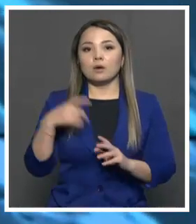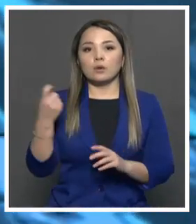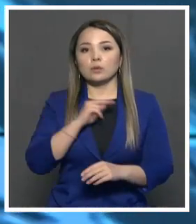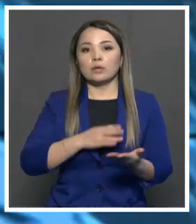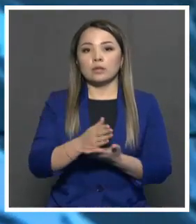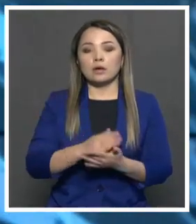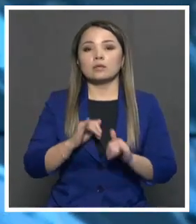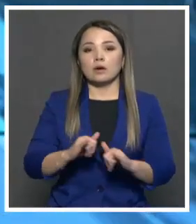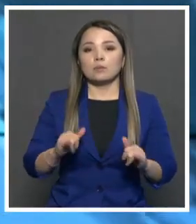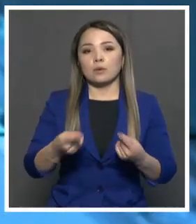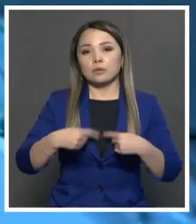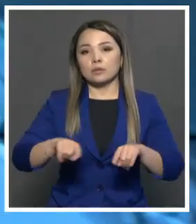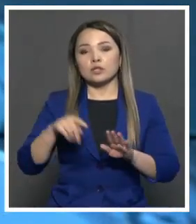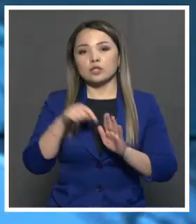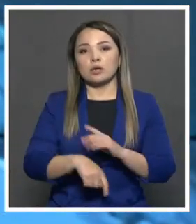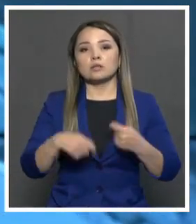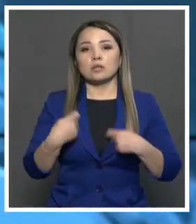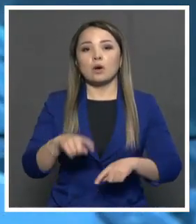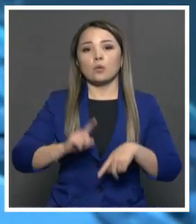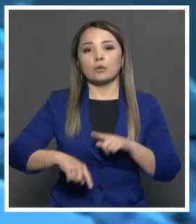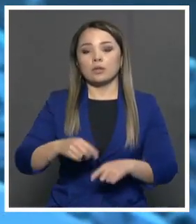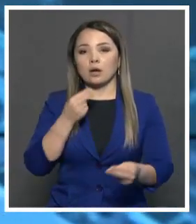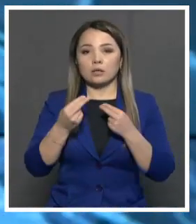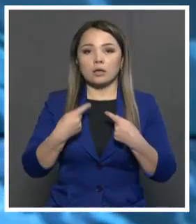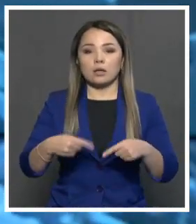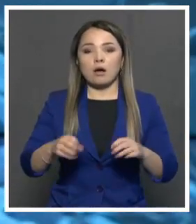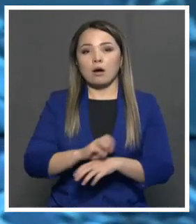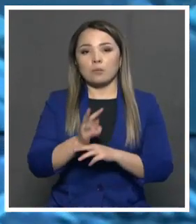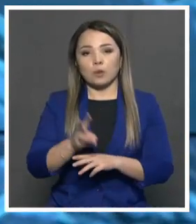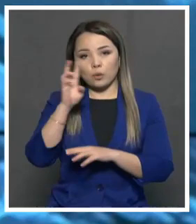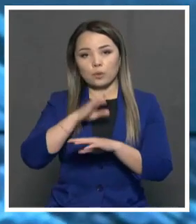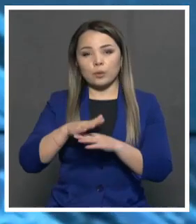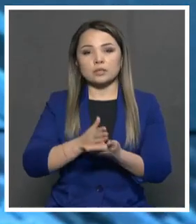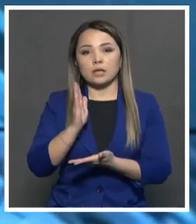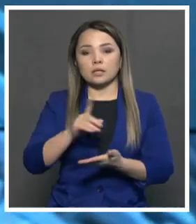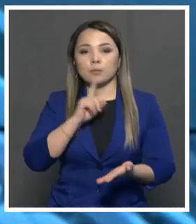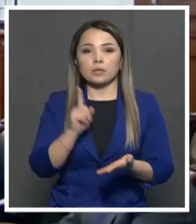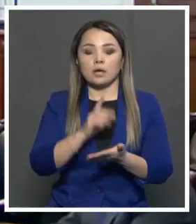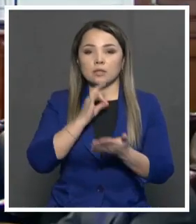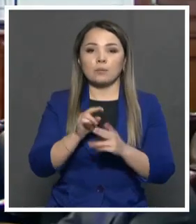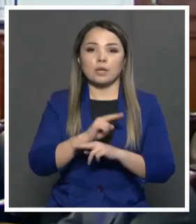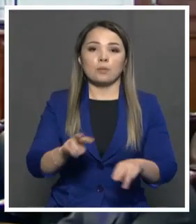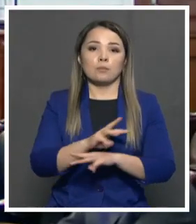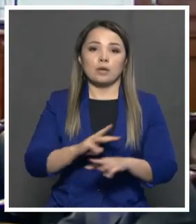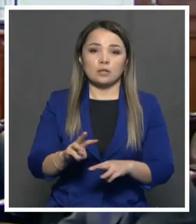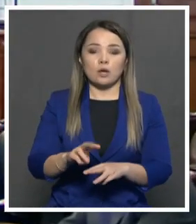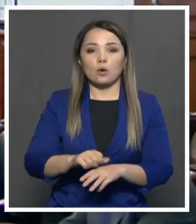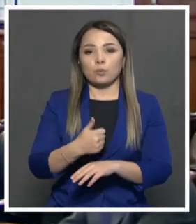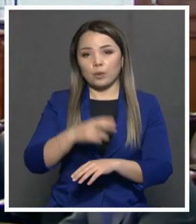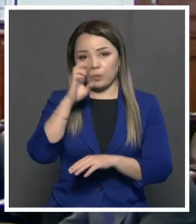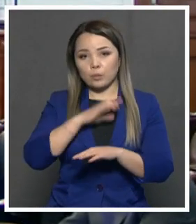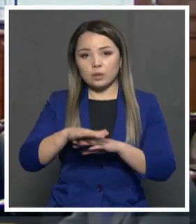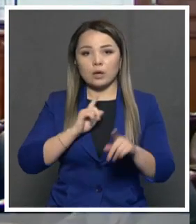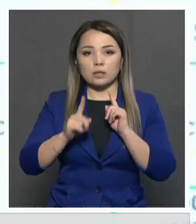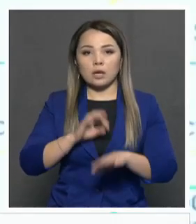Агроөнеркәсіптік кешенді дамыту, оның ішінде ішкі нарықты отандық азық-түлікпен қамту үкіметтің стратегиялық міндеті. Премьер-министр Асқар Мамин үкімет мүшелерінің алдында